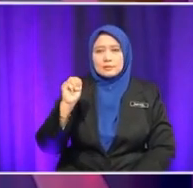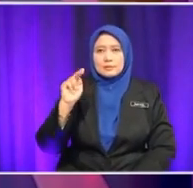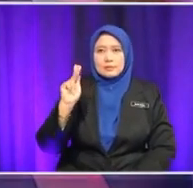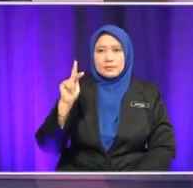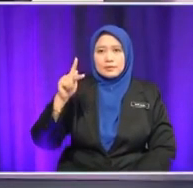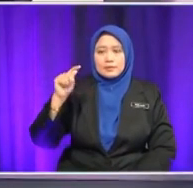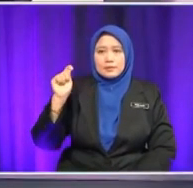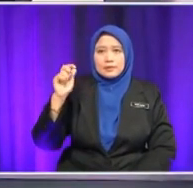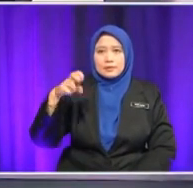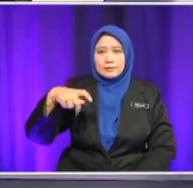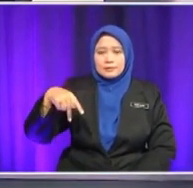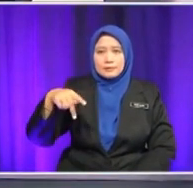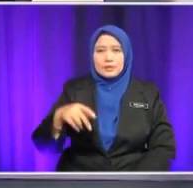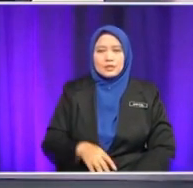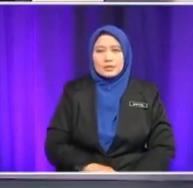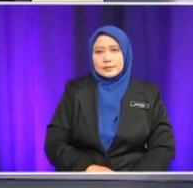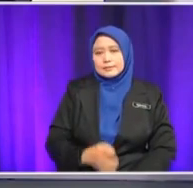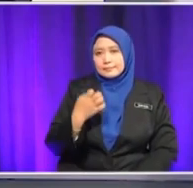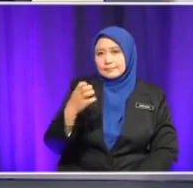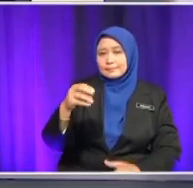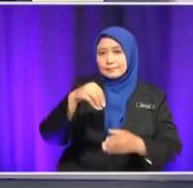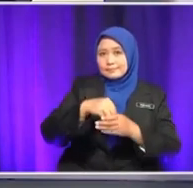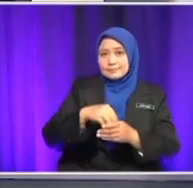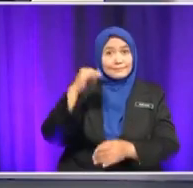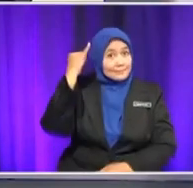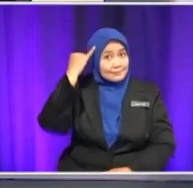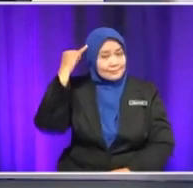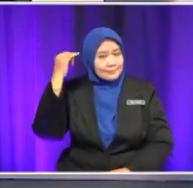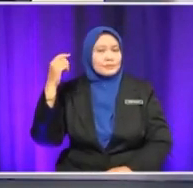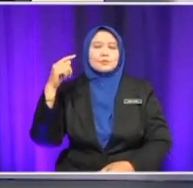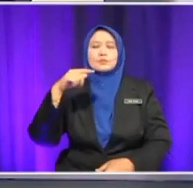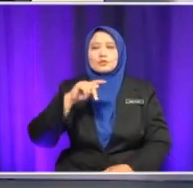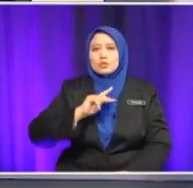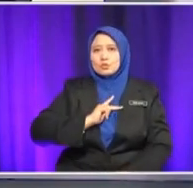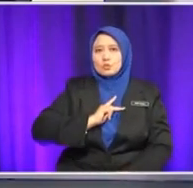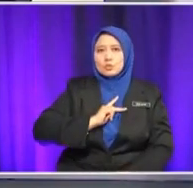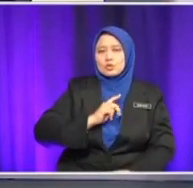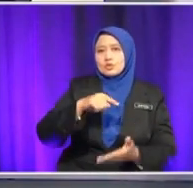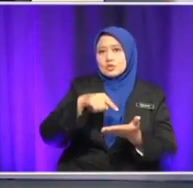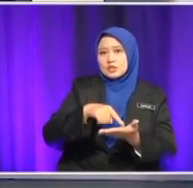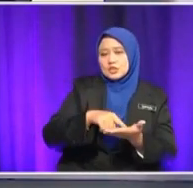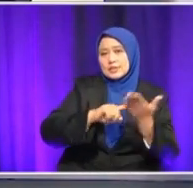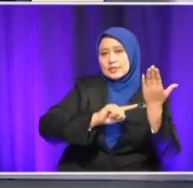kau dalam ingatanku di sinilah